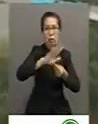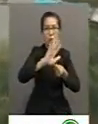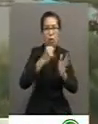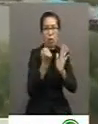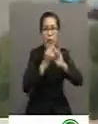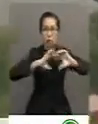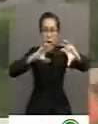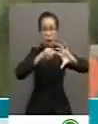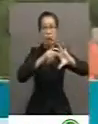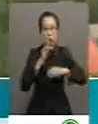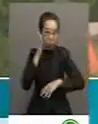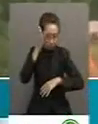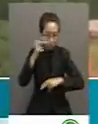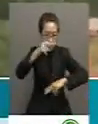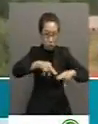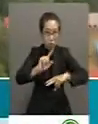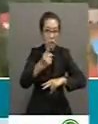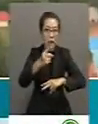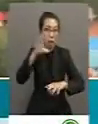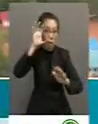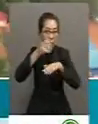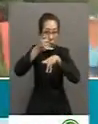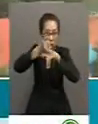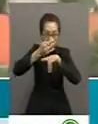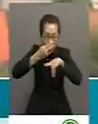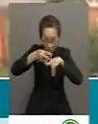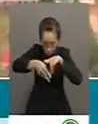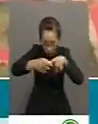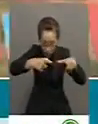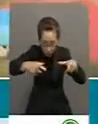ในสภาพพื้นที่จริงอีกครั้งหนึ่งนะคะอันนี้เป็นภาพถ่ายทางอากาศก็เห็นว่ามีการบุกรุกชัดเจน